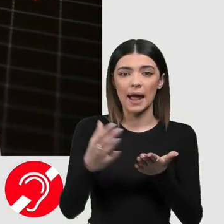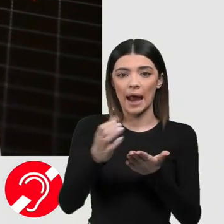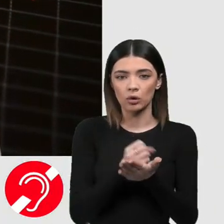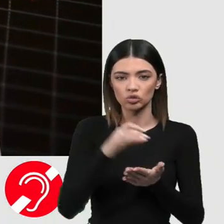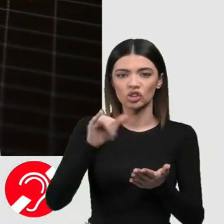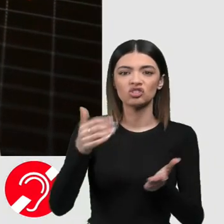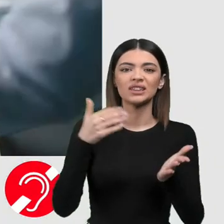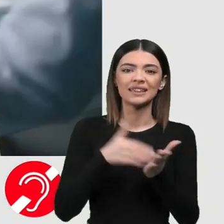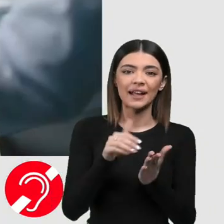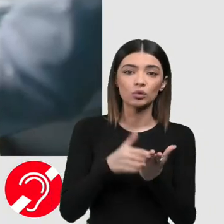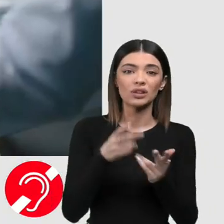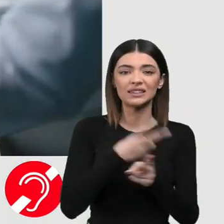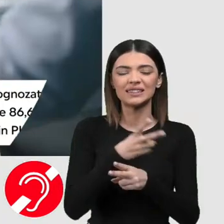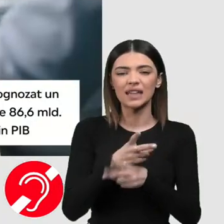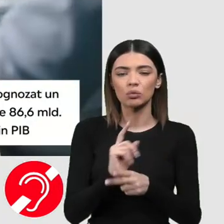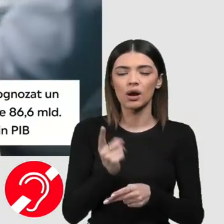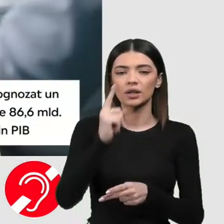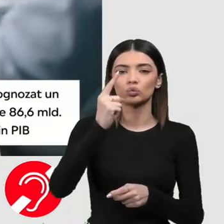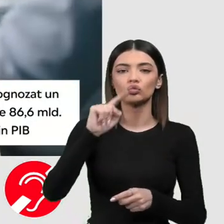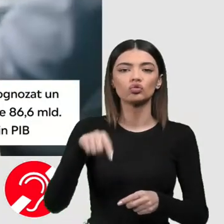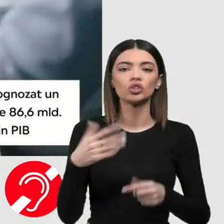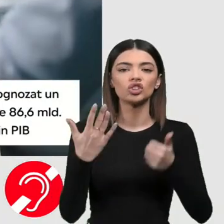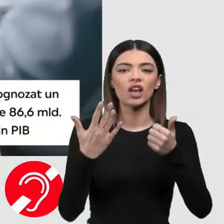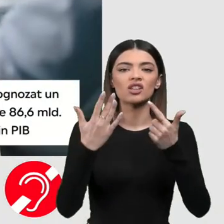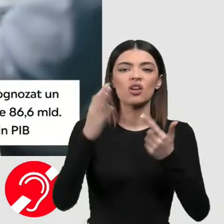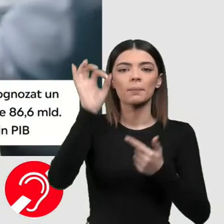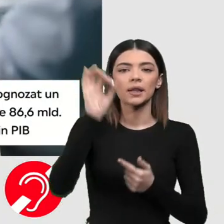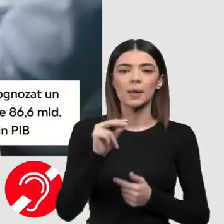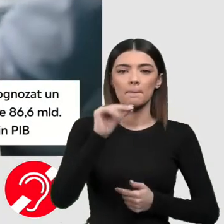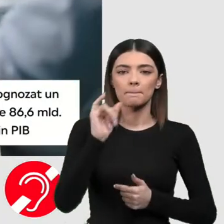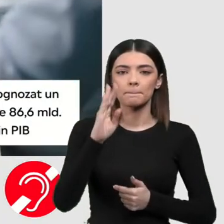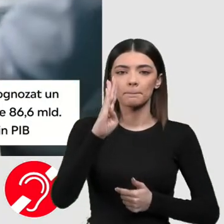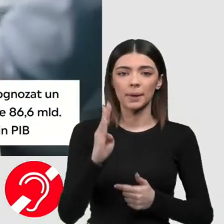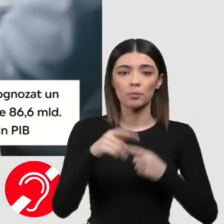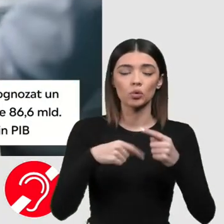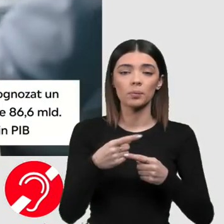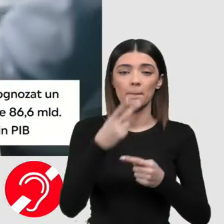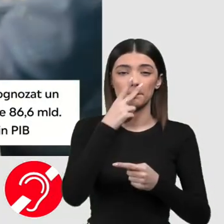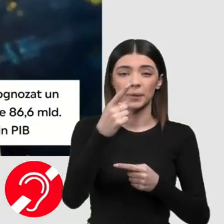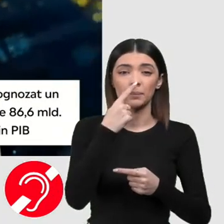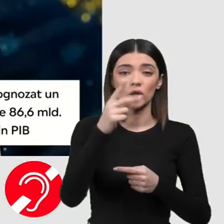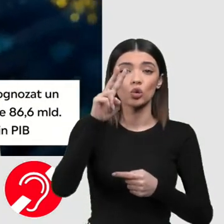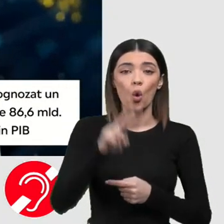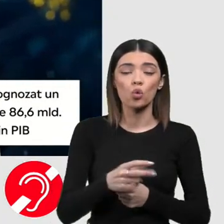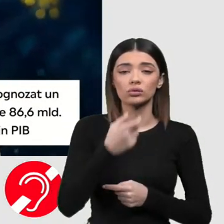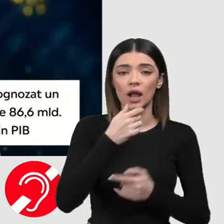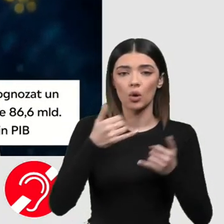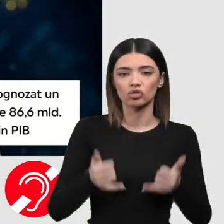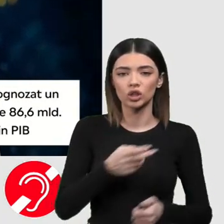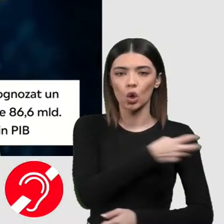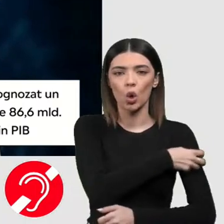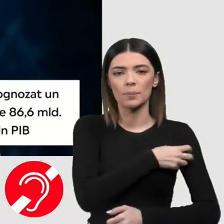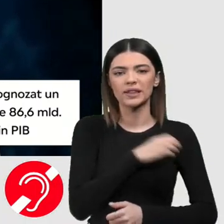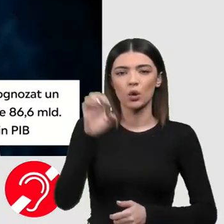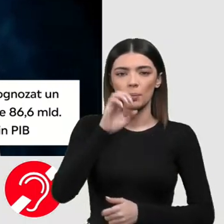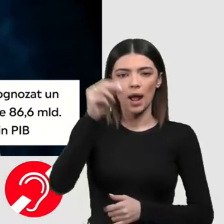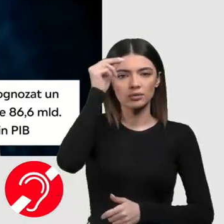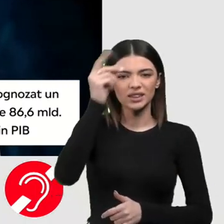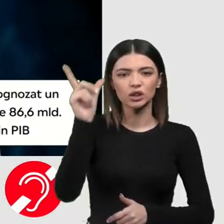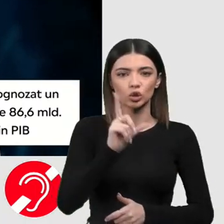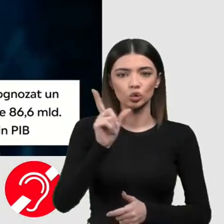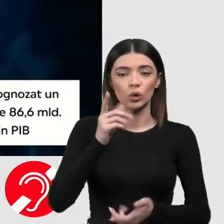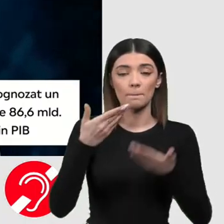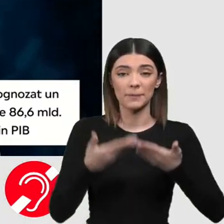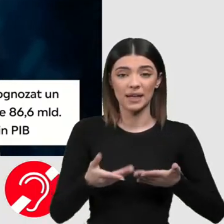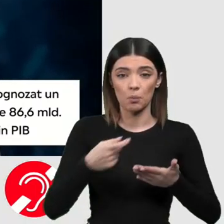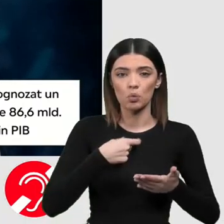diferența dintre veniturile și cheltuielile statului, a urcat la 1,7% din PIB după primele 2 luni ale anului. Comisia Europeană a avertizat